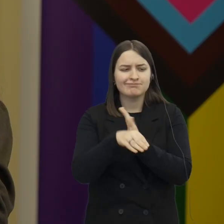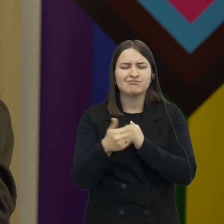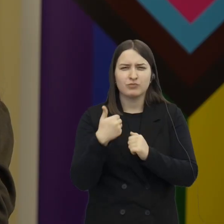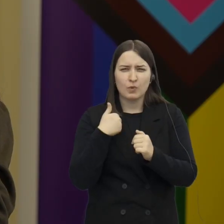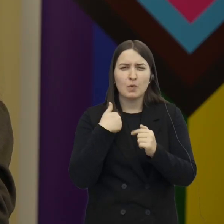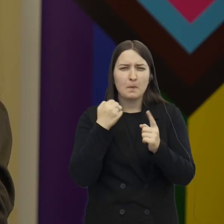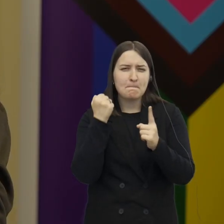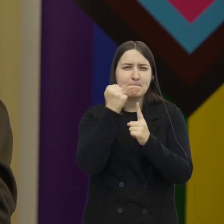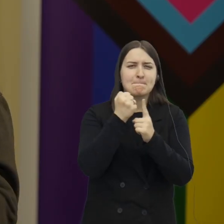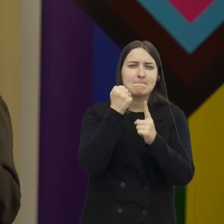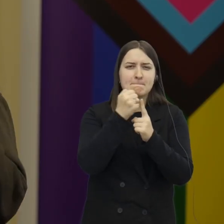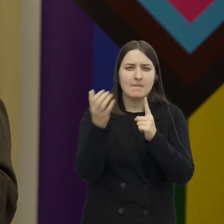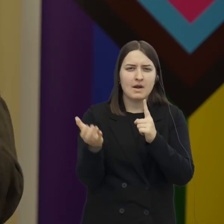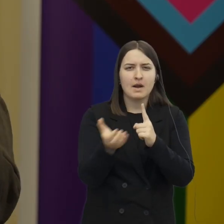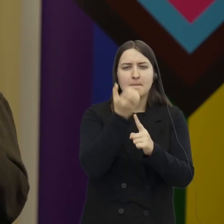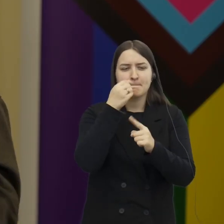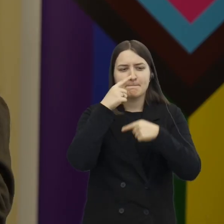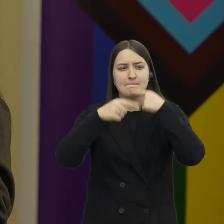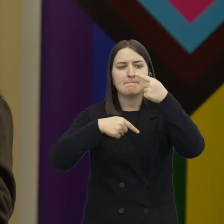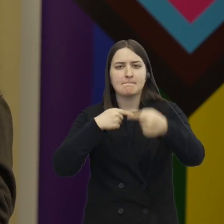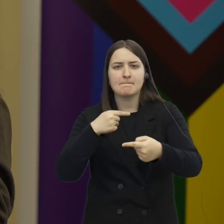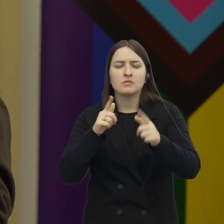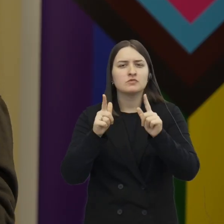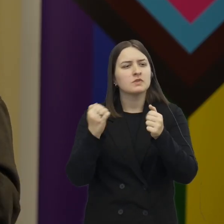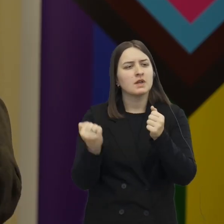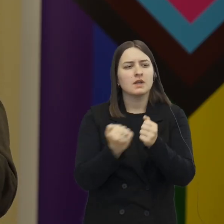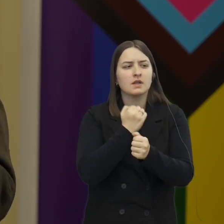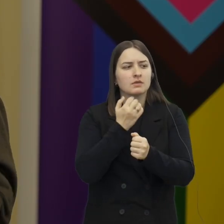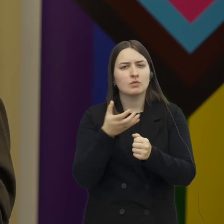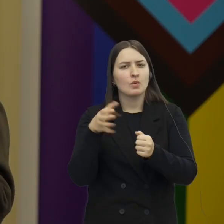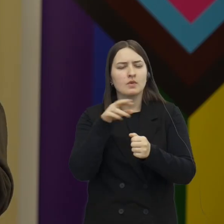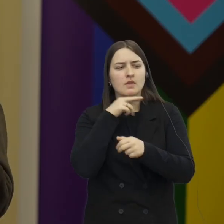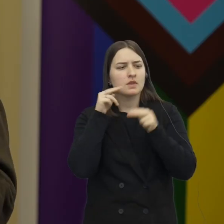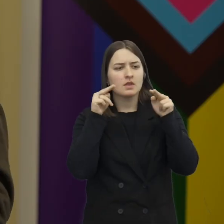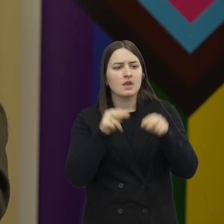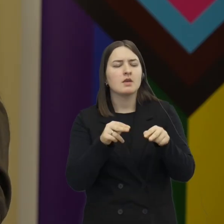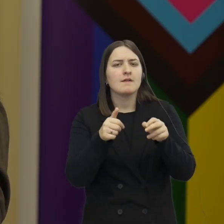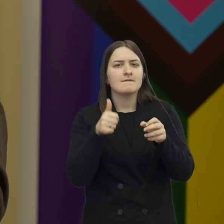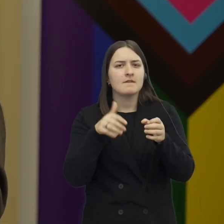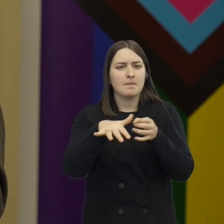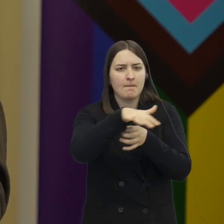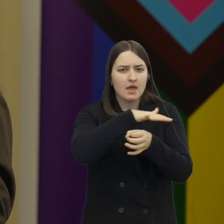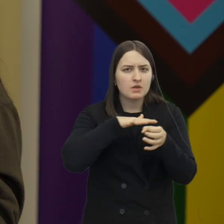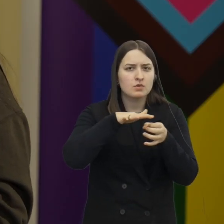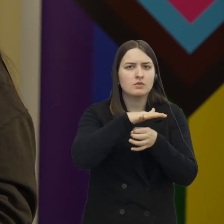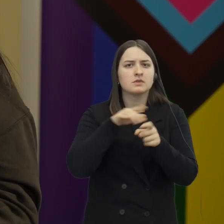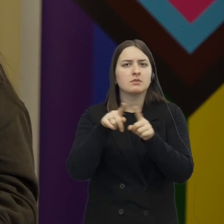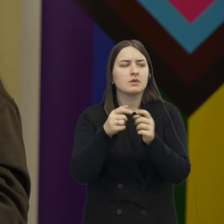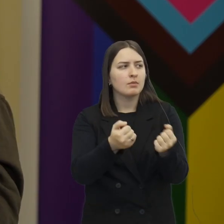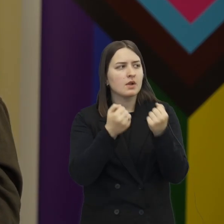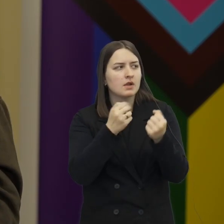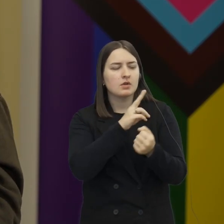ateinančius metus. Į ką reikėtų koncentruotis bendruomenė ir visiems, kurie ją